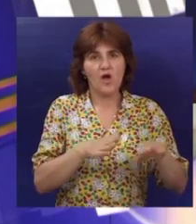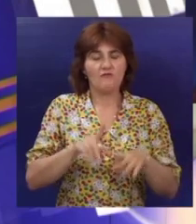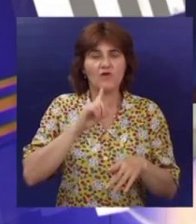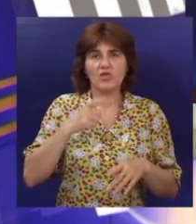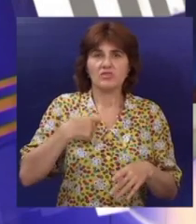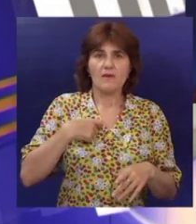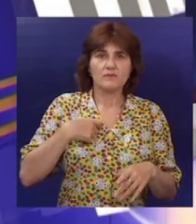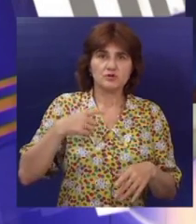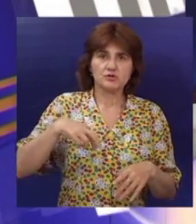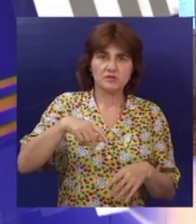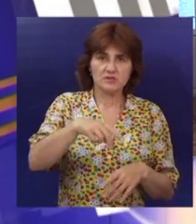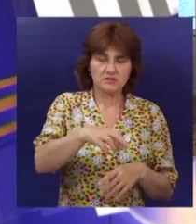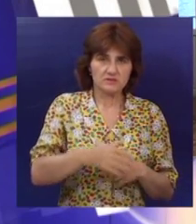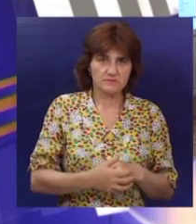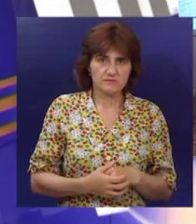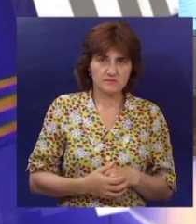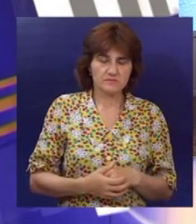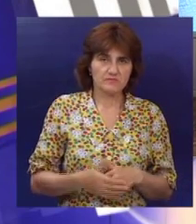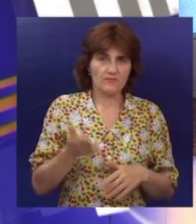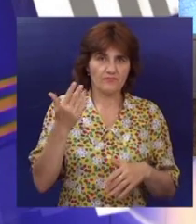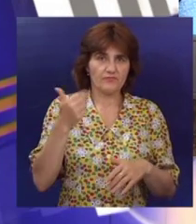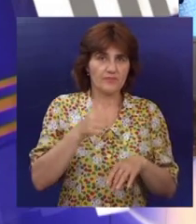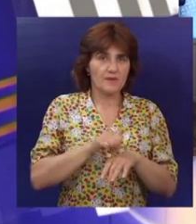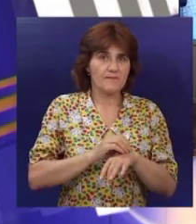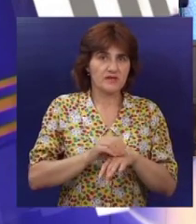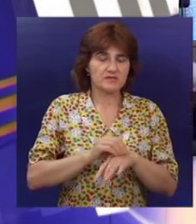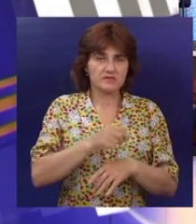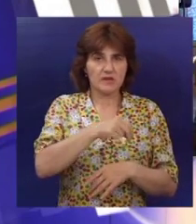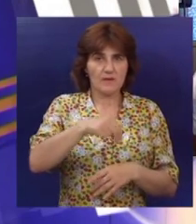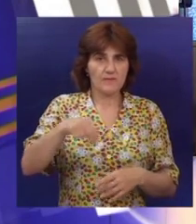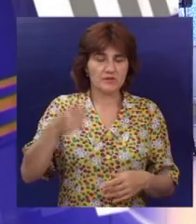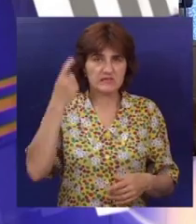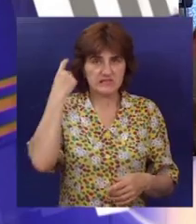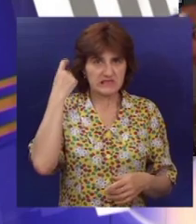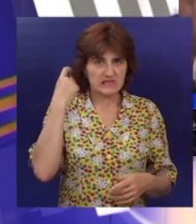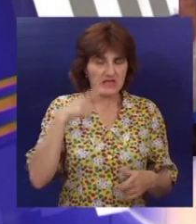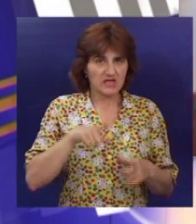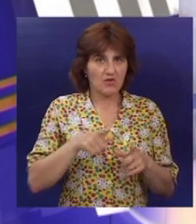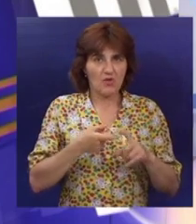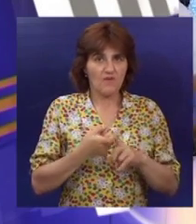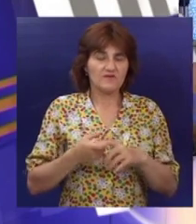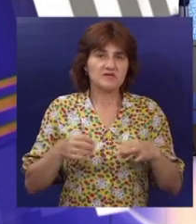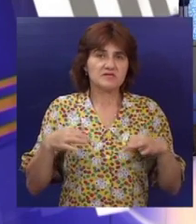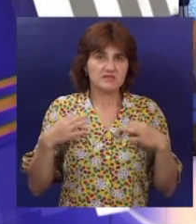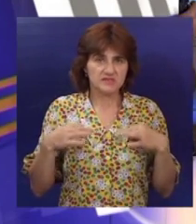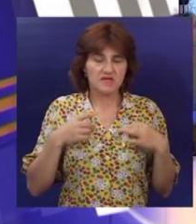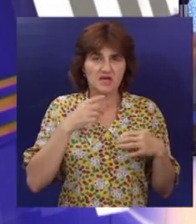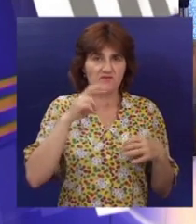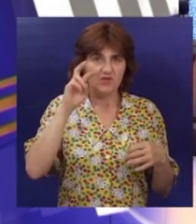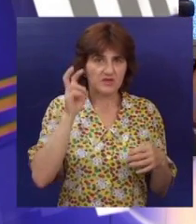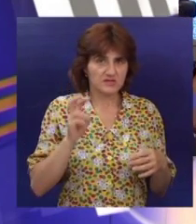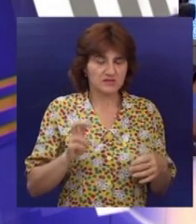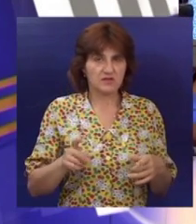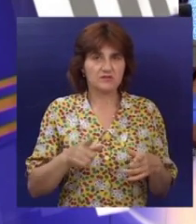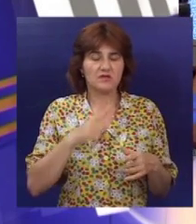su nepokretni. Pre mjesec dana je potpisan ugovor između Pokrajinskog sekretarijata za zdravstvo, socijalnu politiku